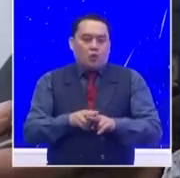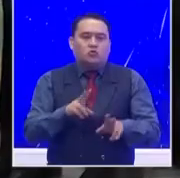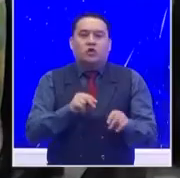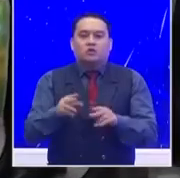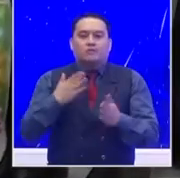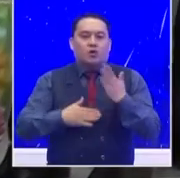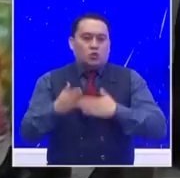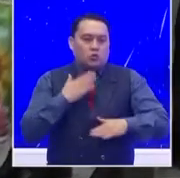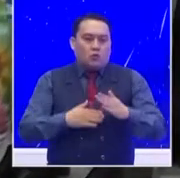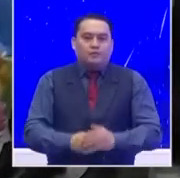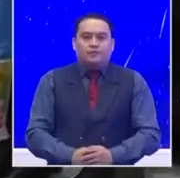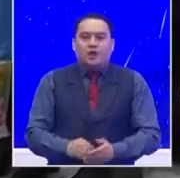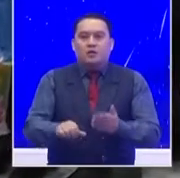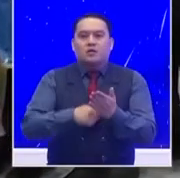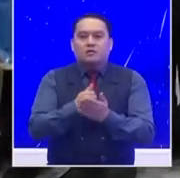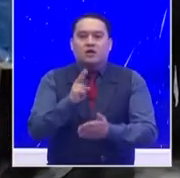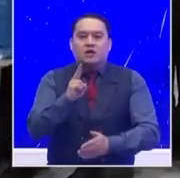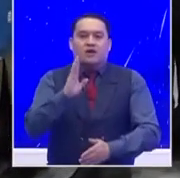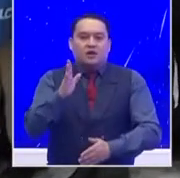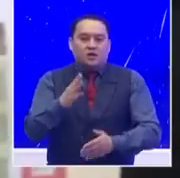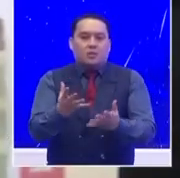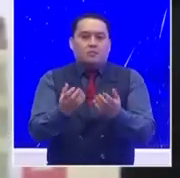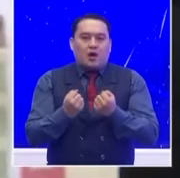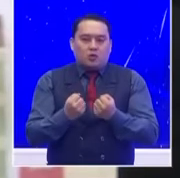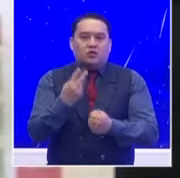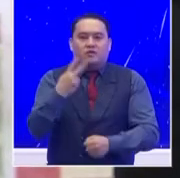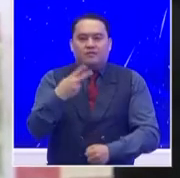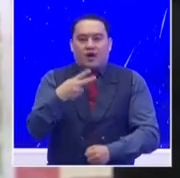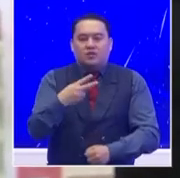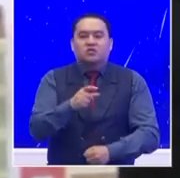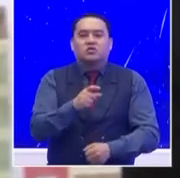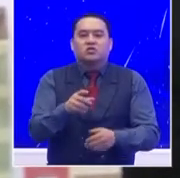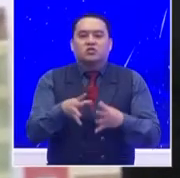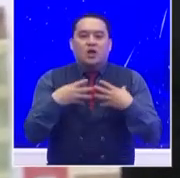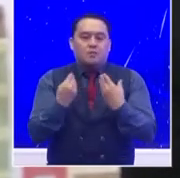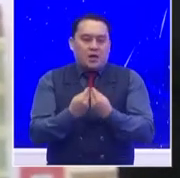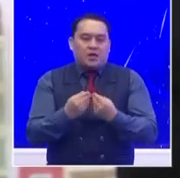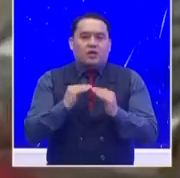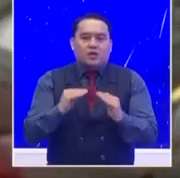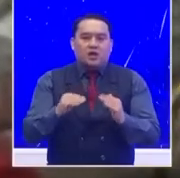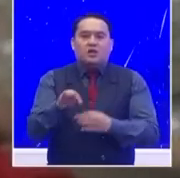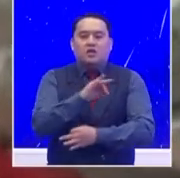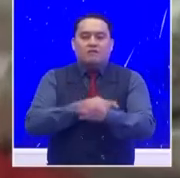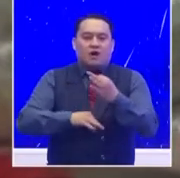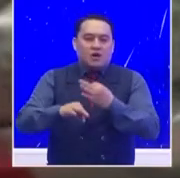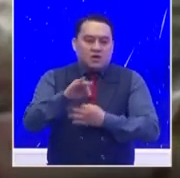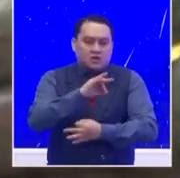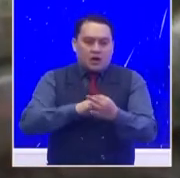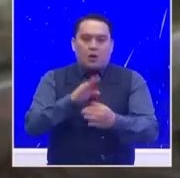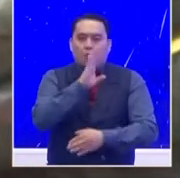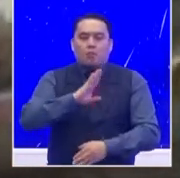в целом ключа от заветной крыши над головой получили 20 новоселов среди них семьи с детьми с особыми потребностями